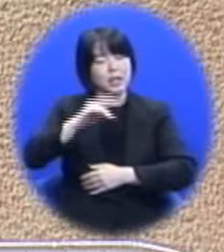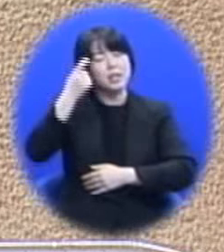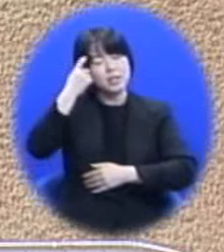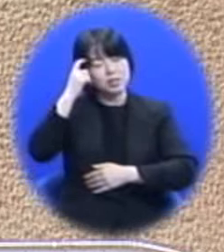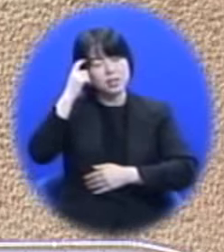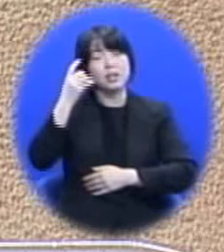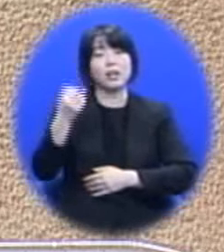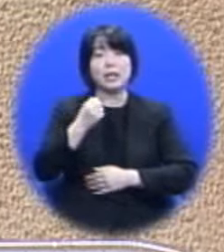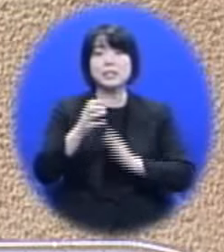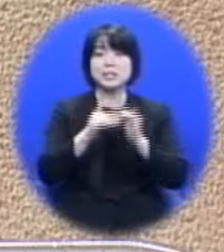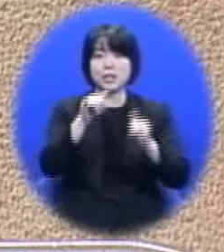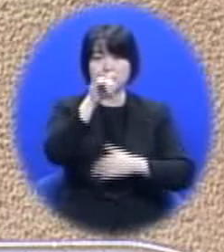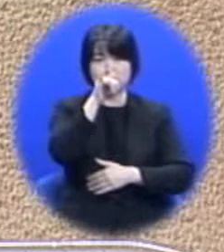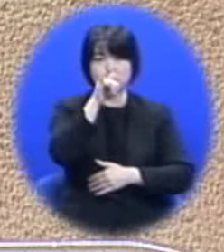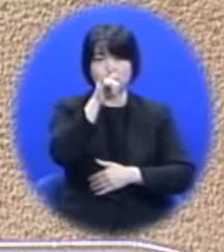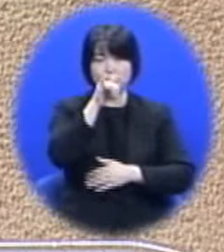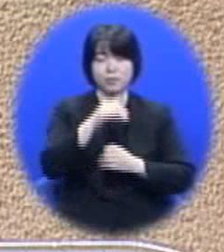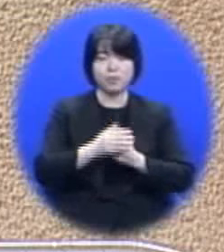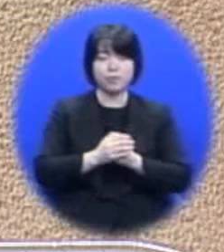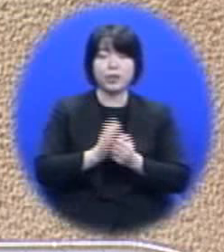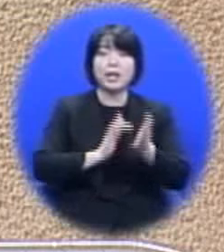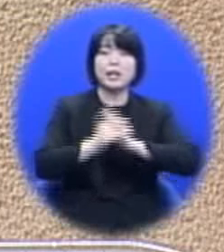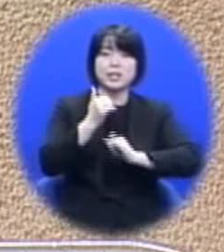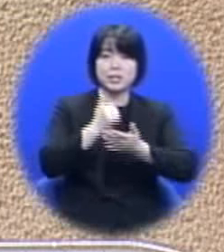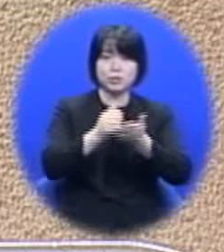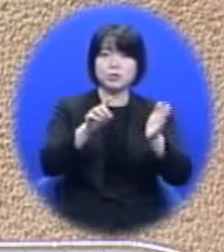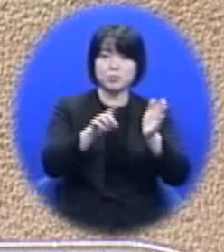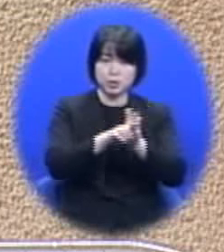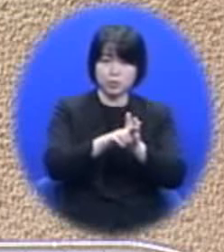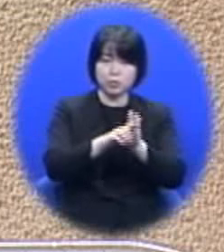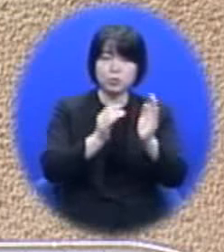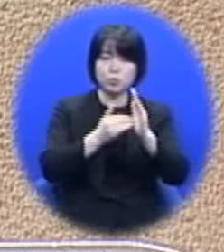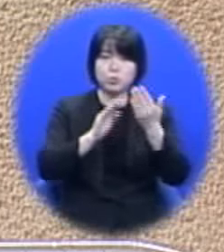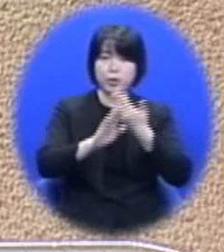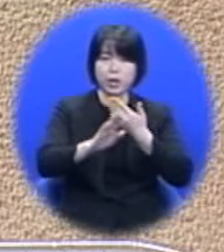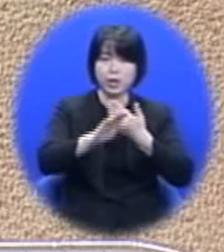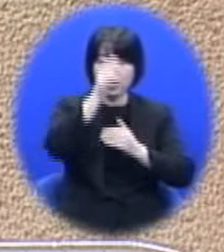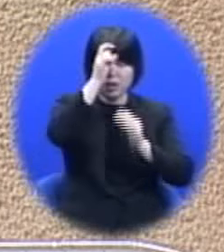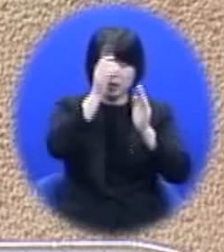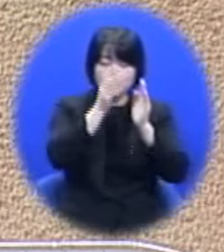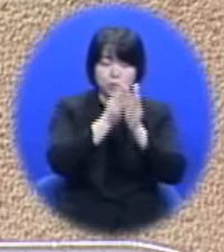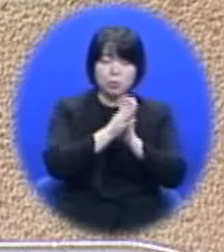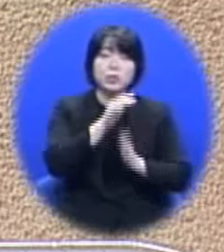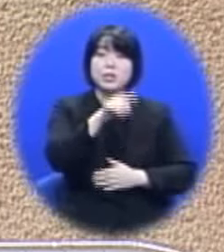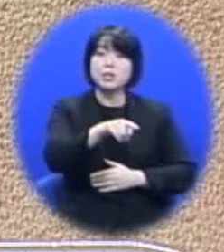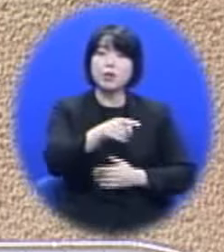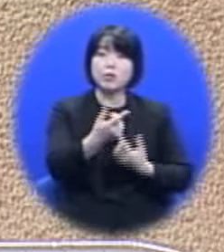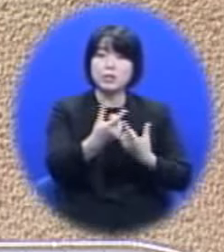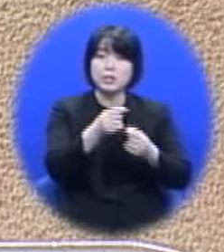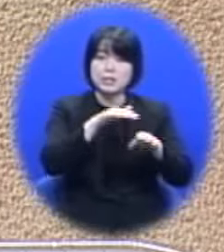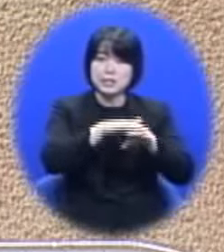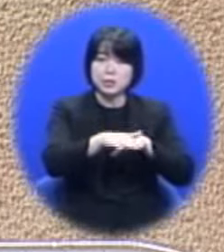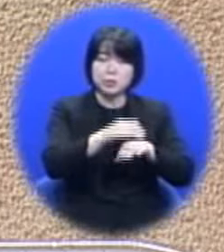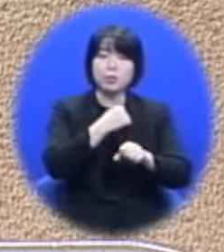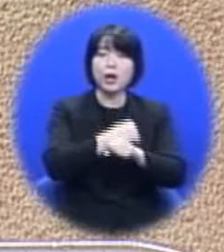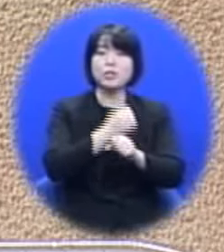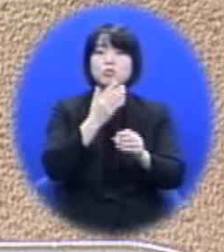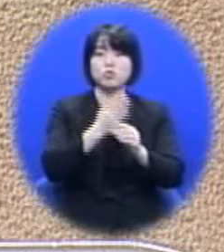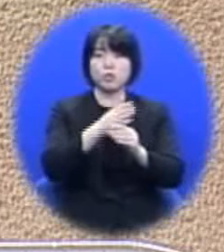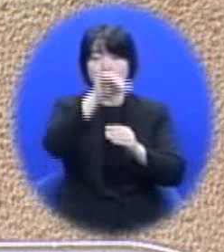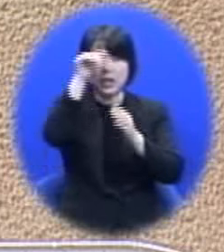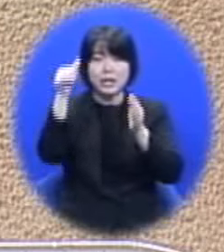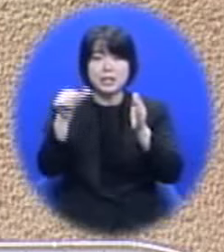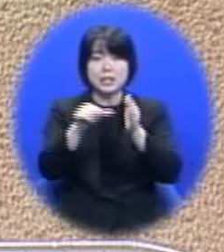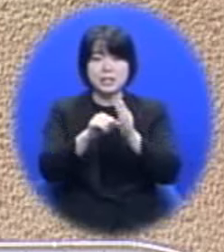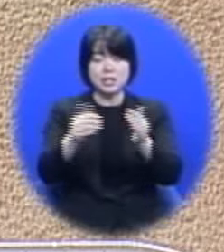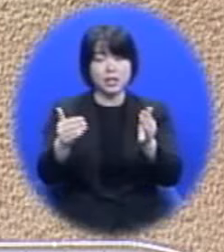여러분, 예수 믿으시고 이렇게 기도를 이렇게 하다가 그렇게 인생이